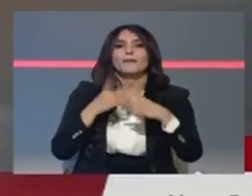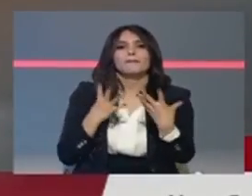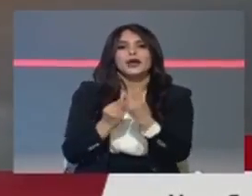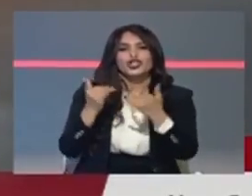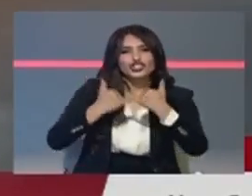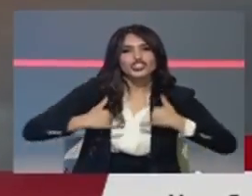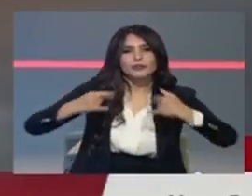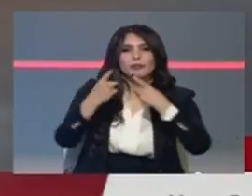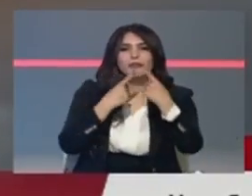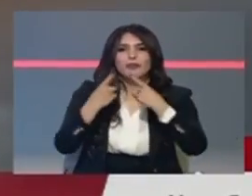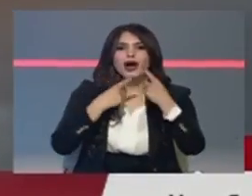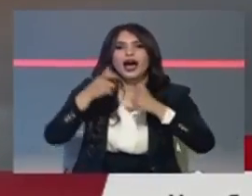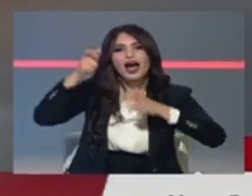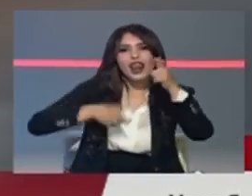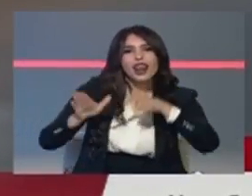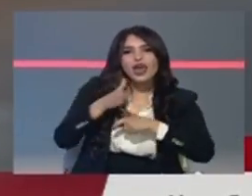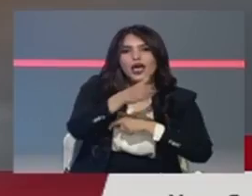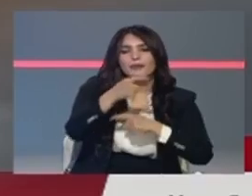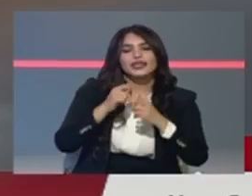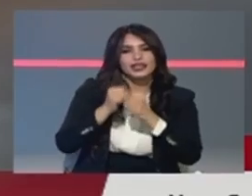وباقي الإطار الفني للفريق عن بعد.